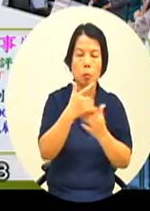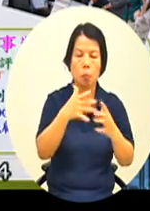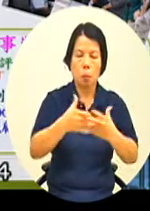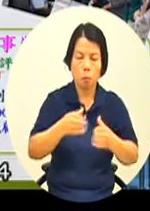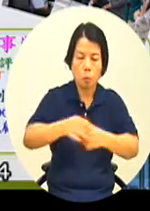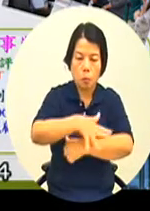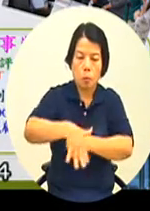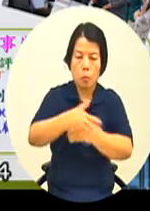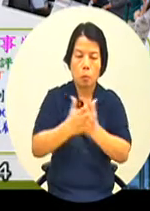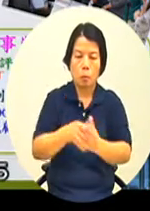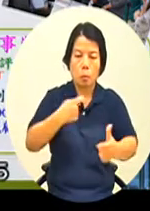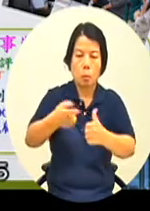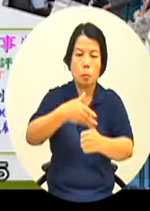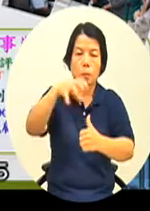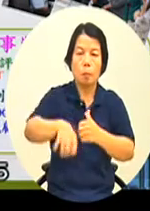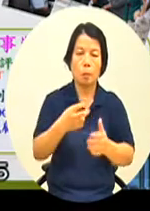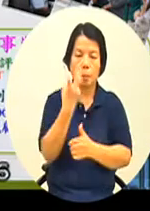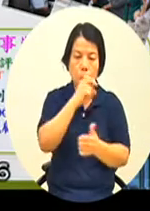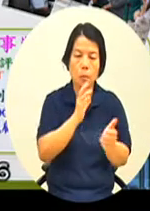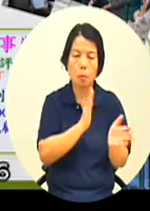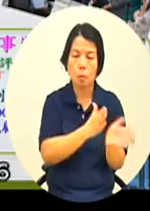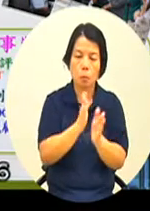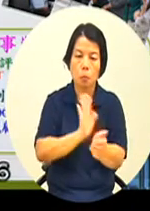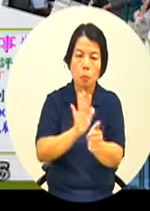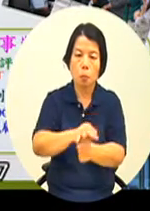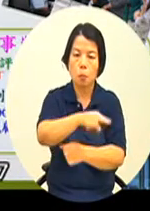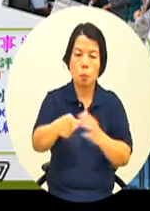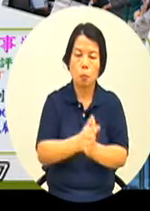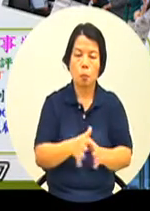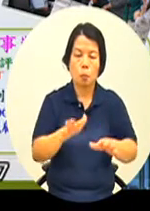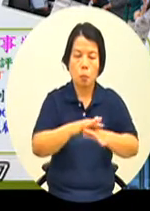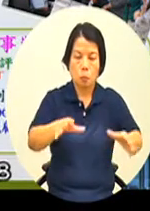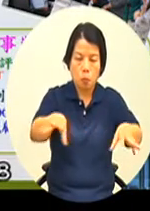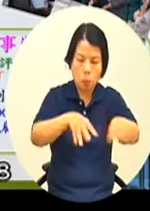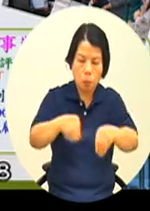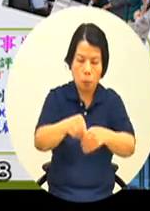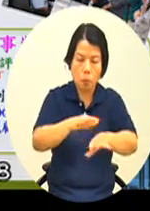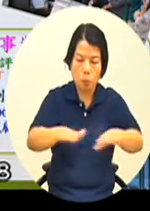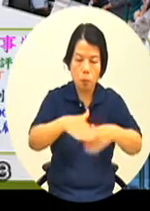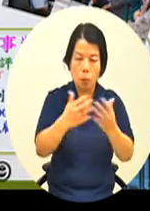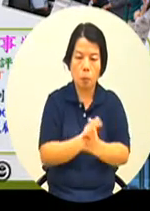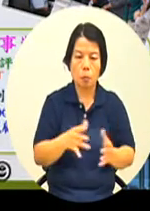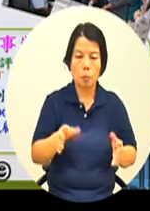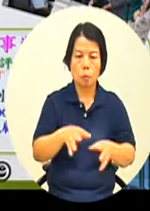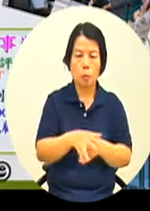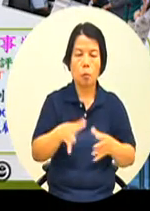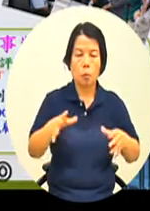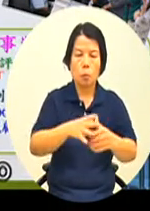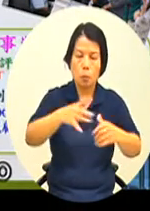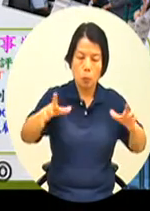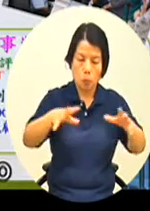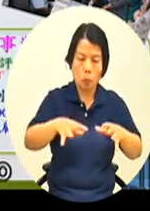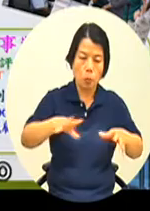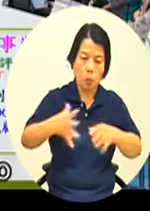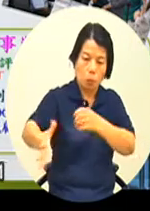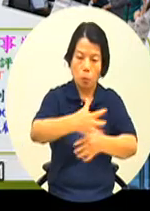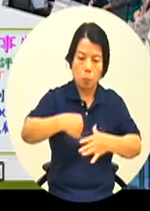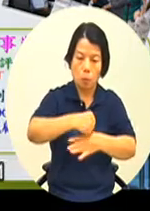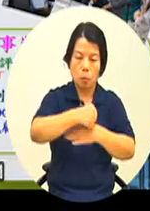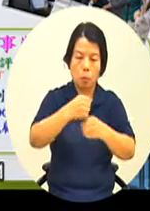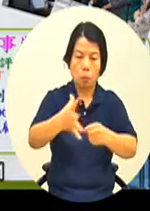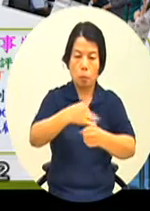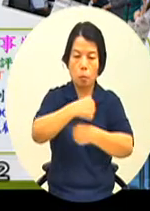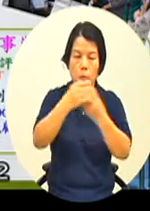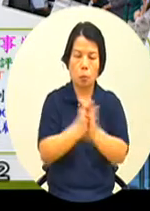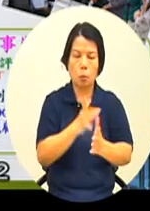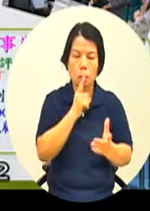教育及照顾资源整合平台，以及全国首创互证资讯系统、同性伴侣助记等两岸参加